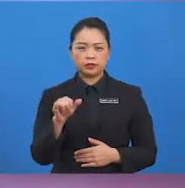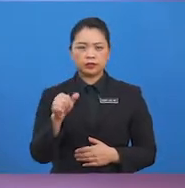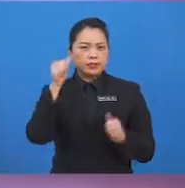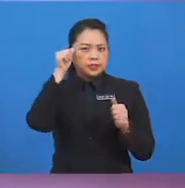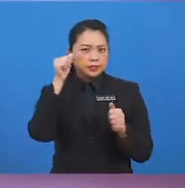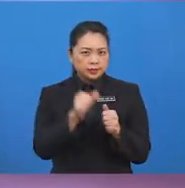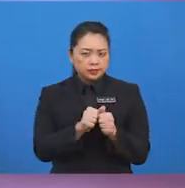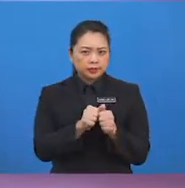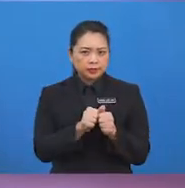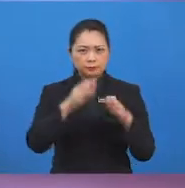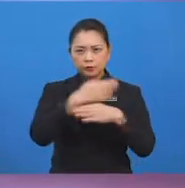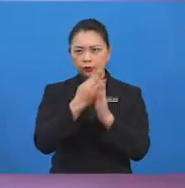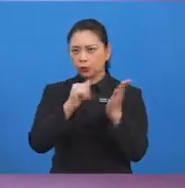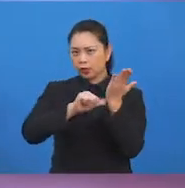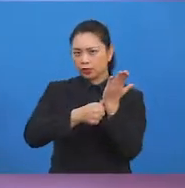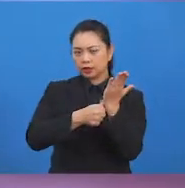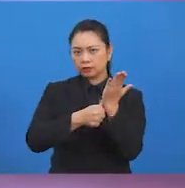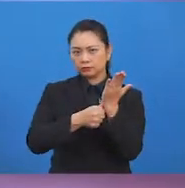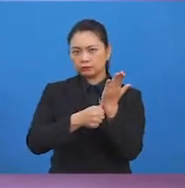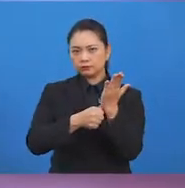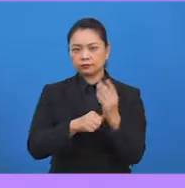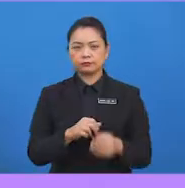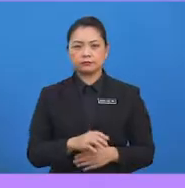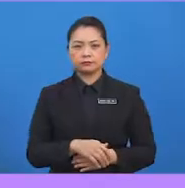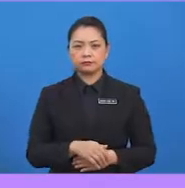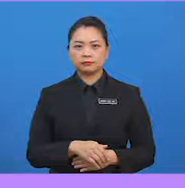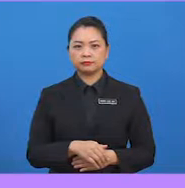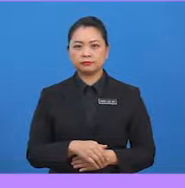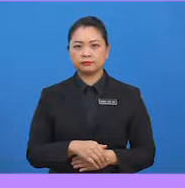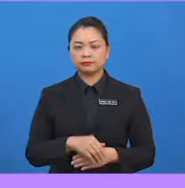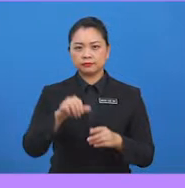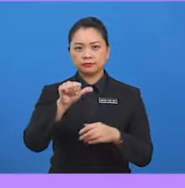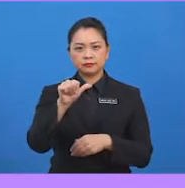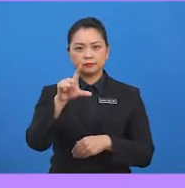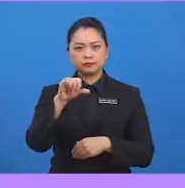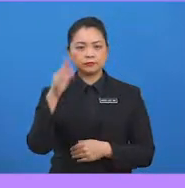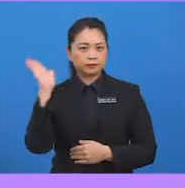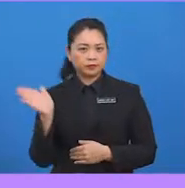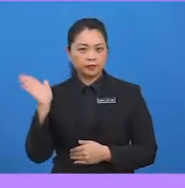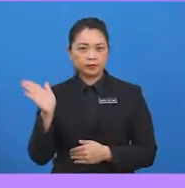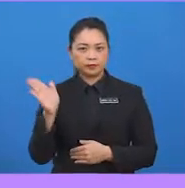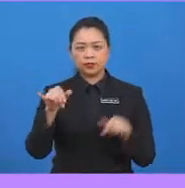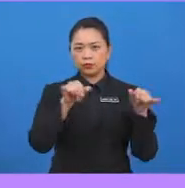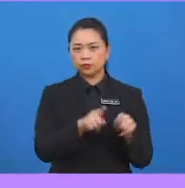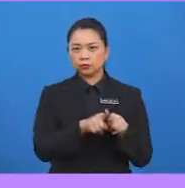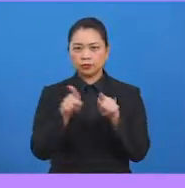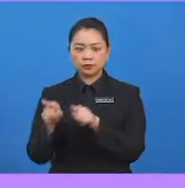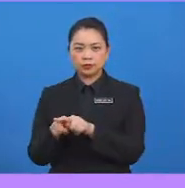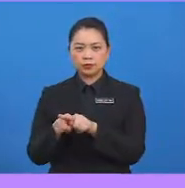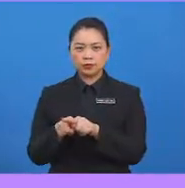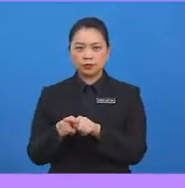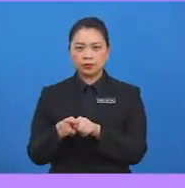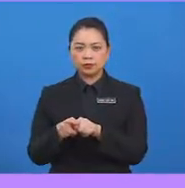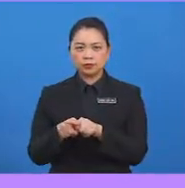bentuk asalnya? Alloy itu adalah alloy nitinol yang juga lebih dikenali